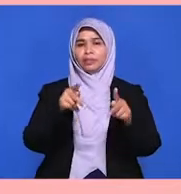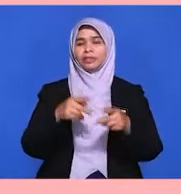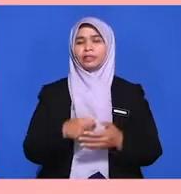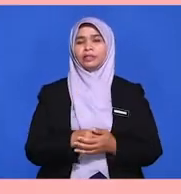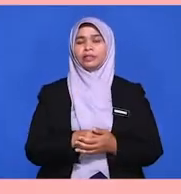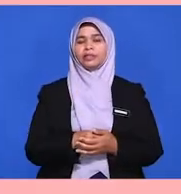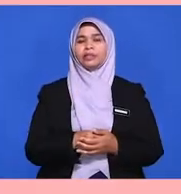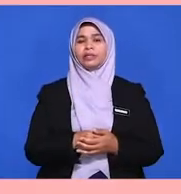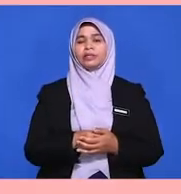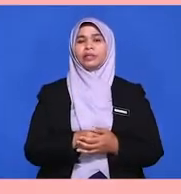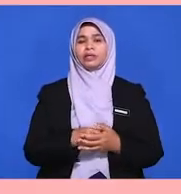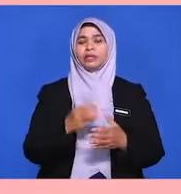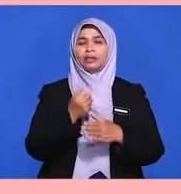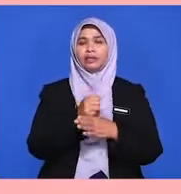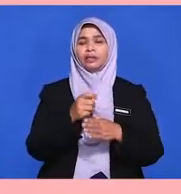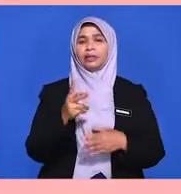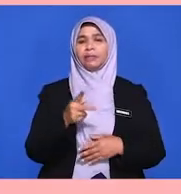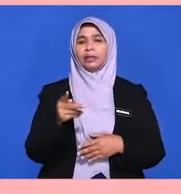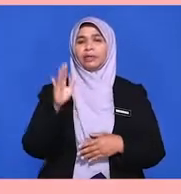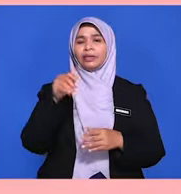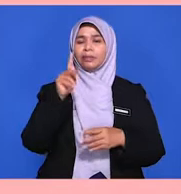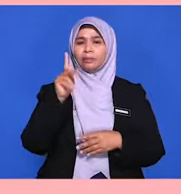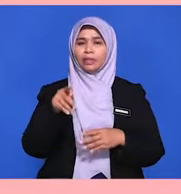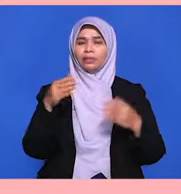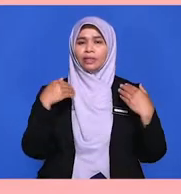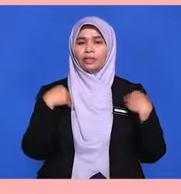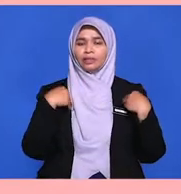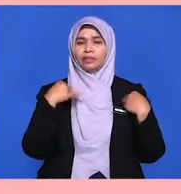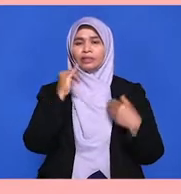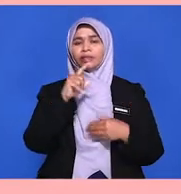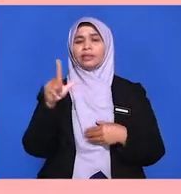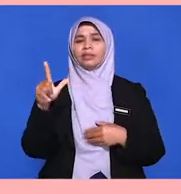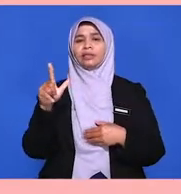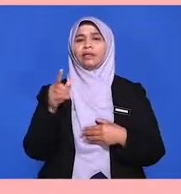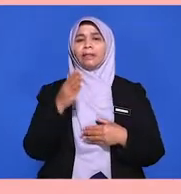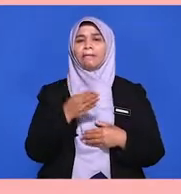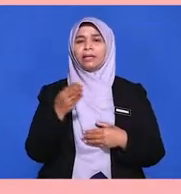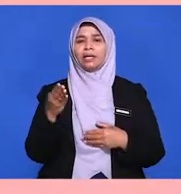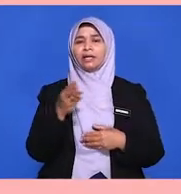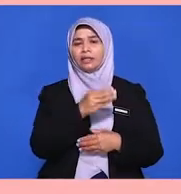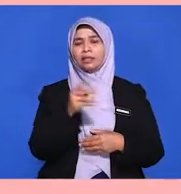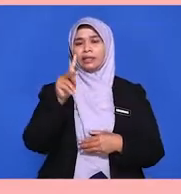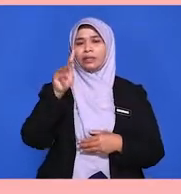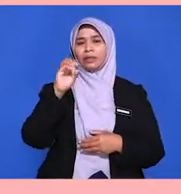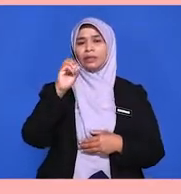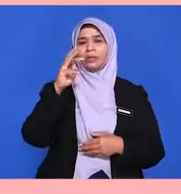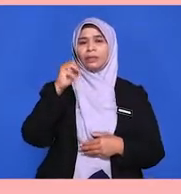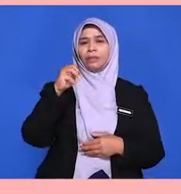Antara perkara yang perlu ada dalam deskripsi ialah bahan dan komponen yang